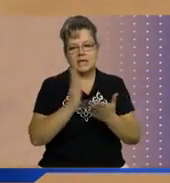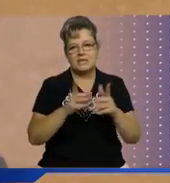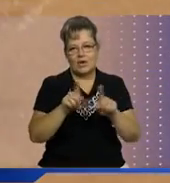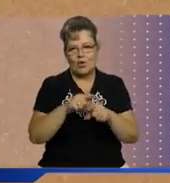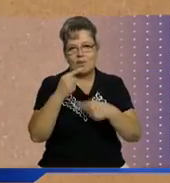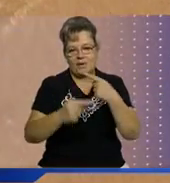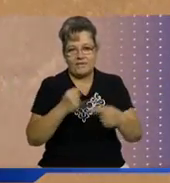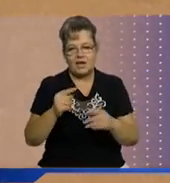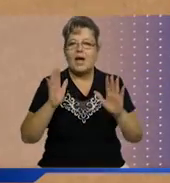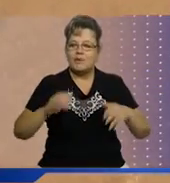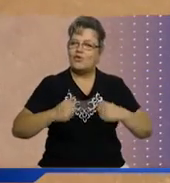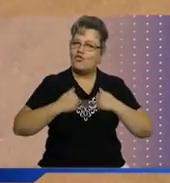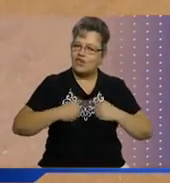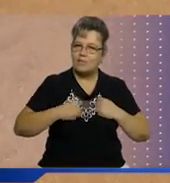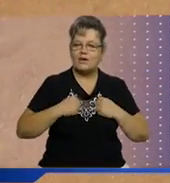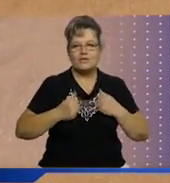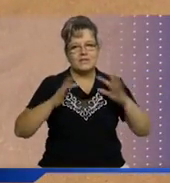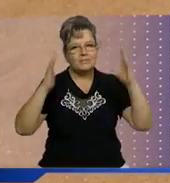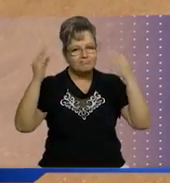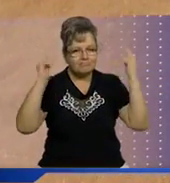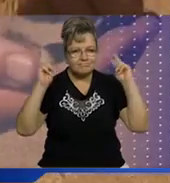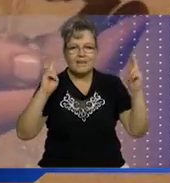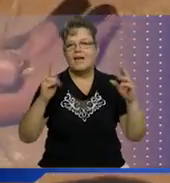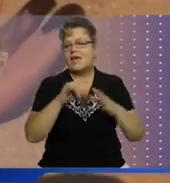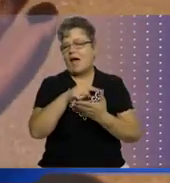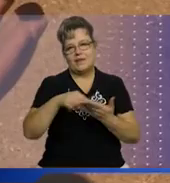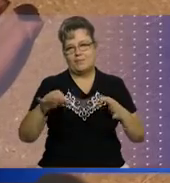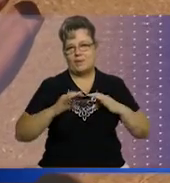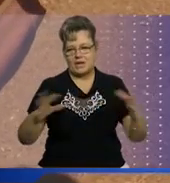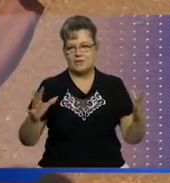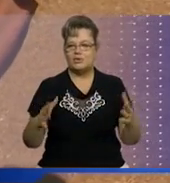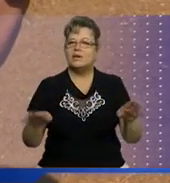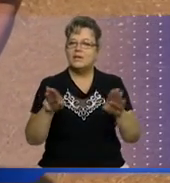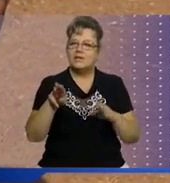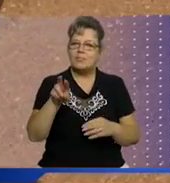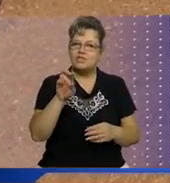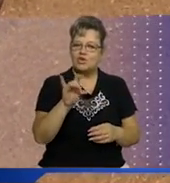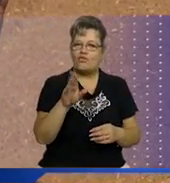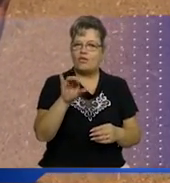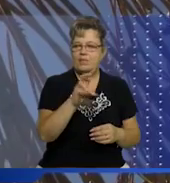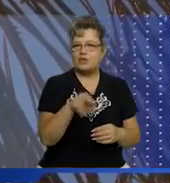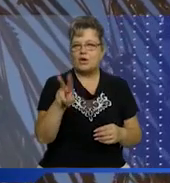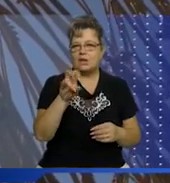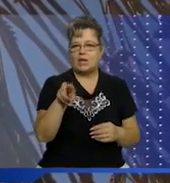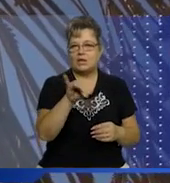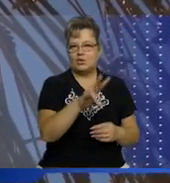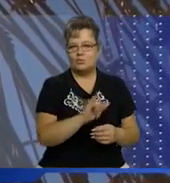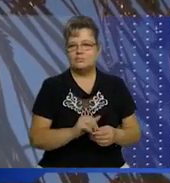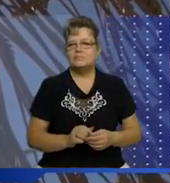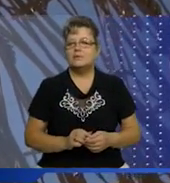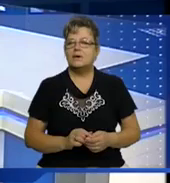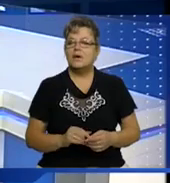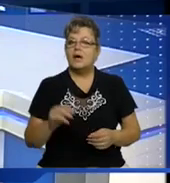Есть и такое поверье. Потом уж вымоются, наведут лоск и как следует отпразднуют. Татьяна Бочарова, Станислав Фоменко, на